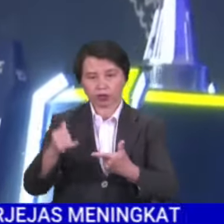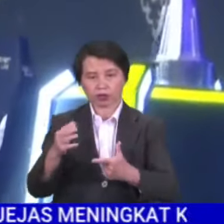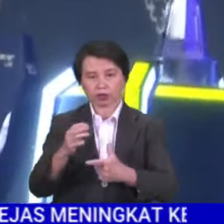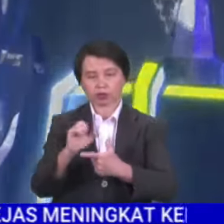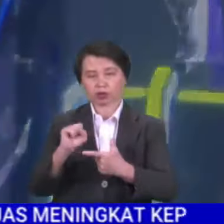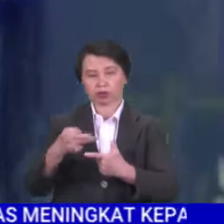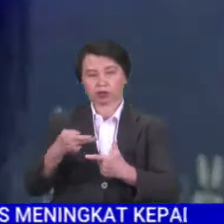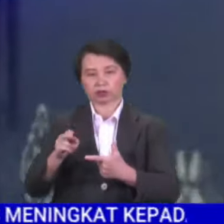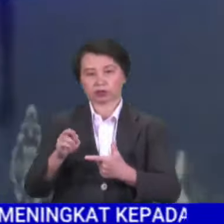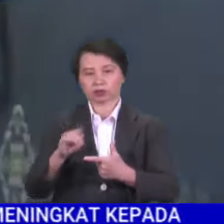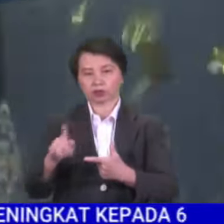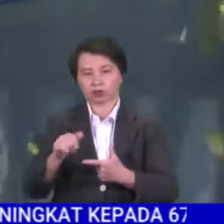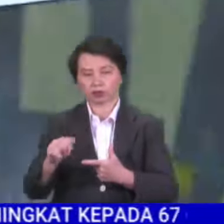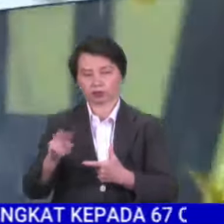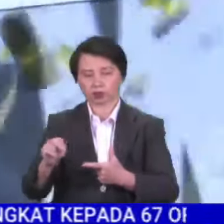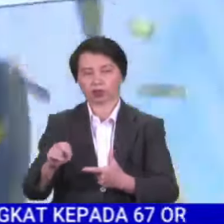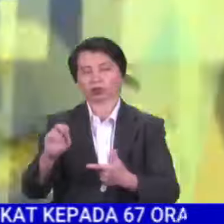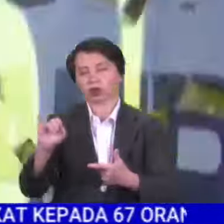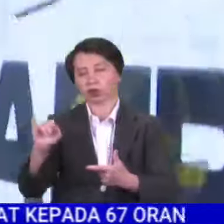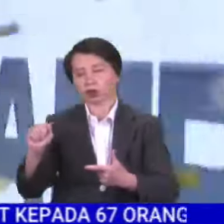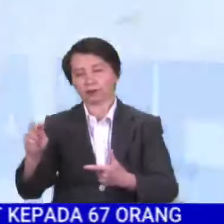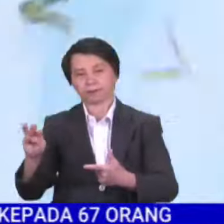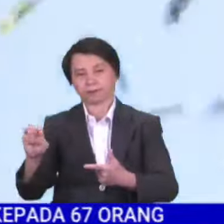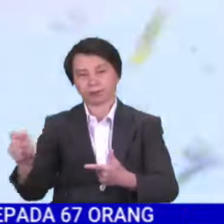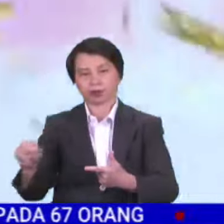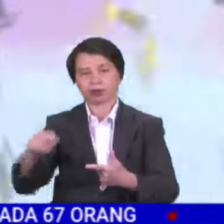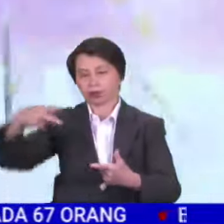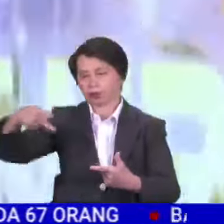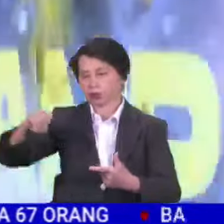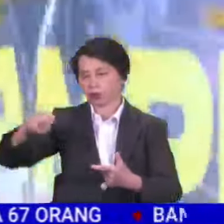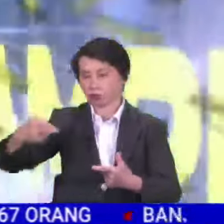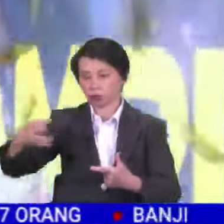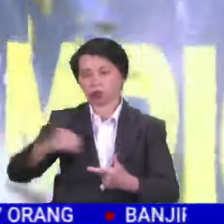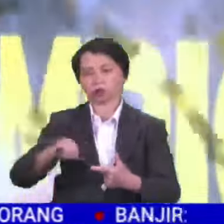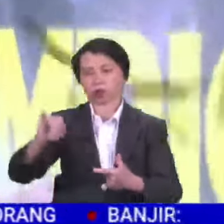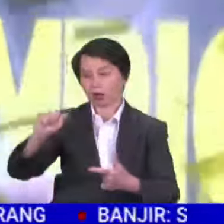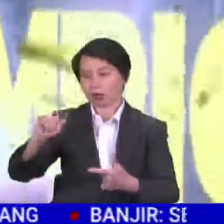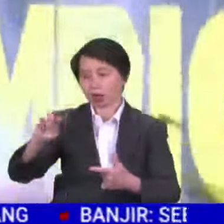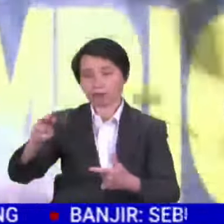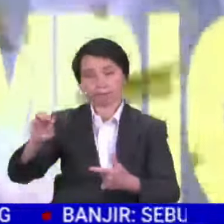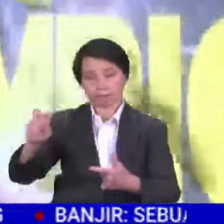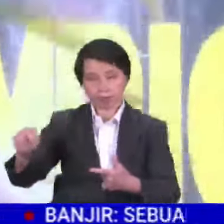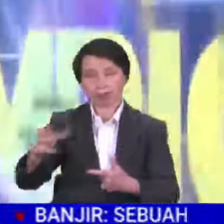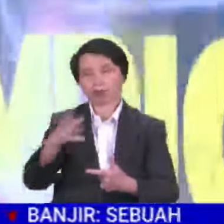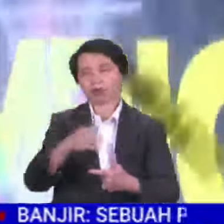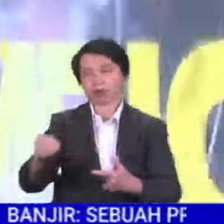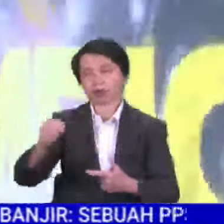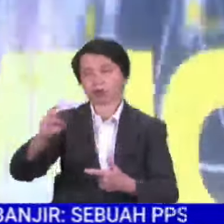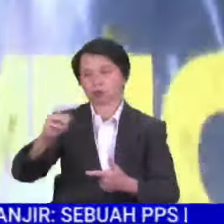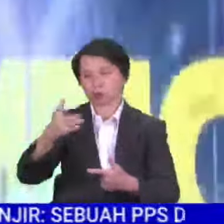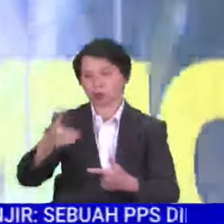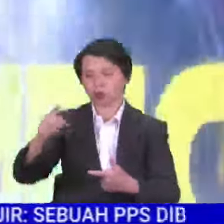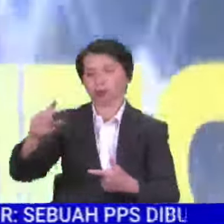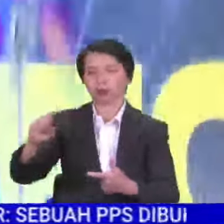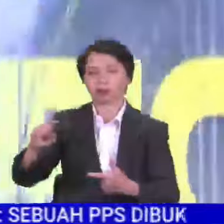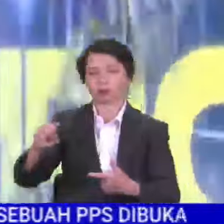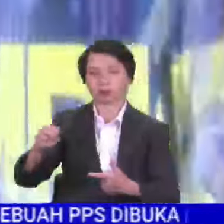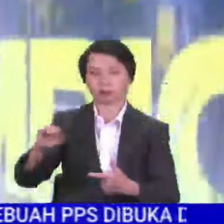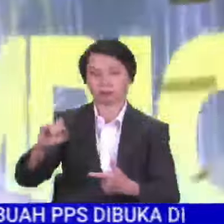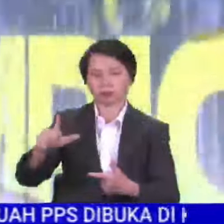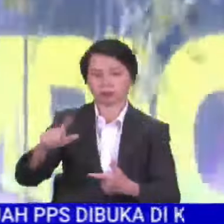Muhammad Syafizan, Aiman Zairi Anwar, Poh Chun Wai, Aimin Zairi Anwar dan Muhammad Nil